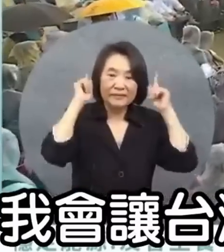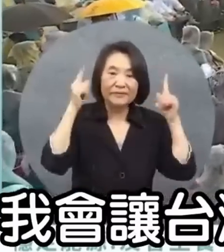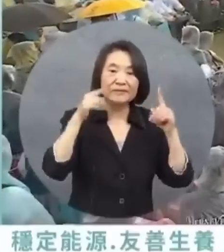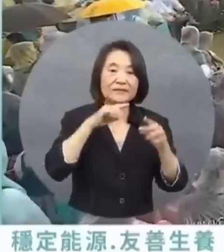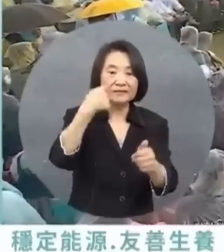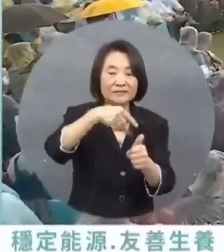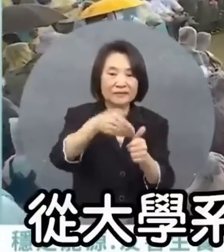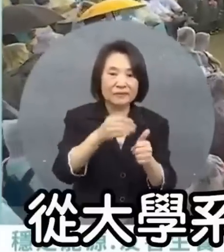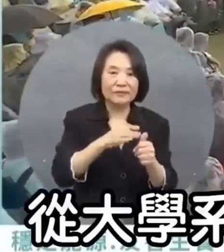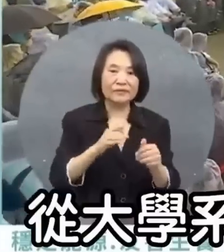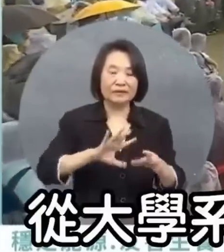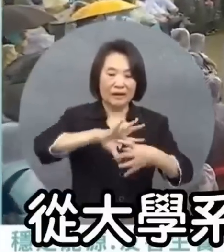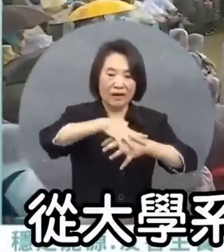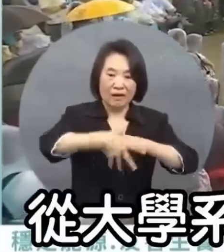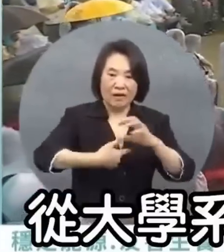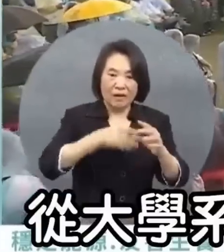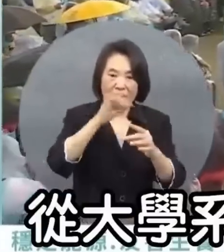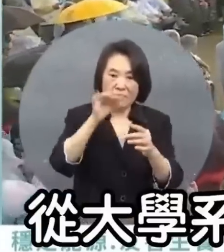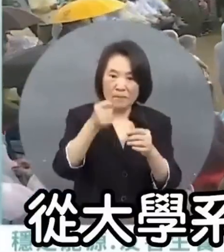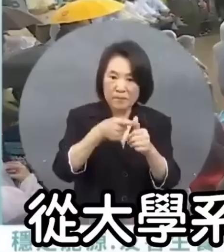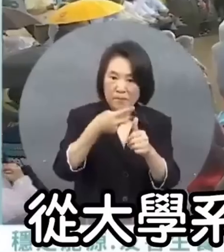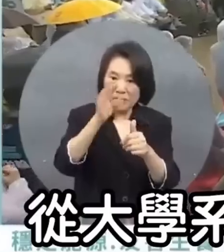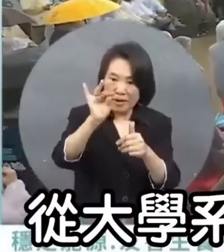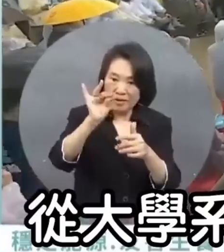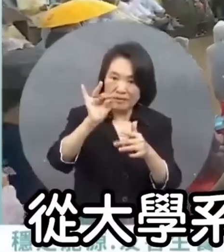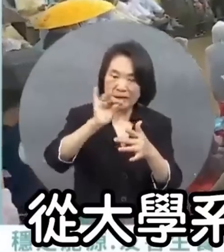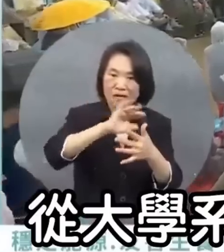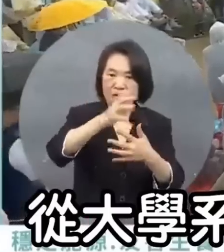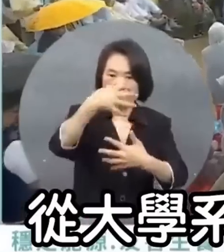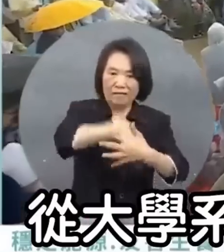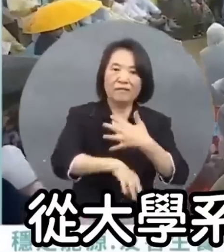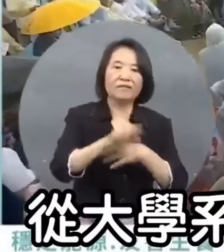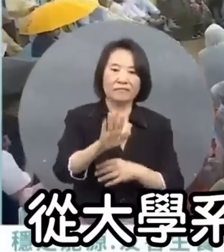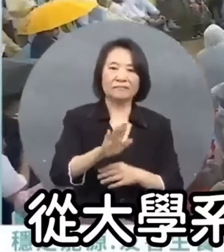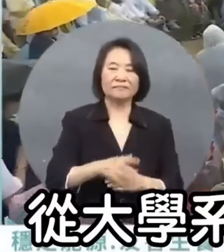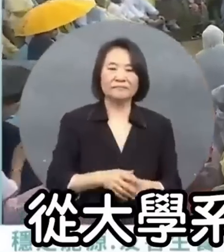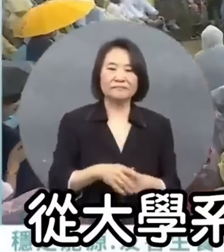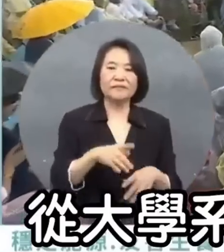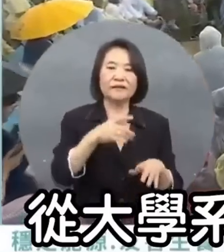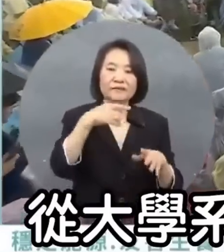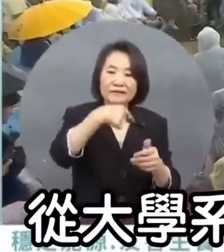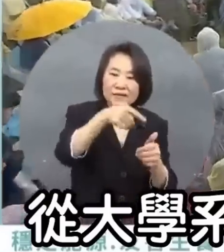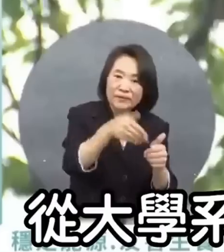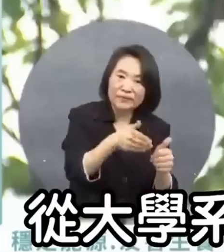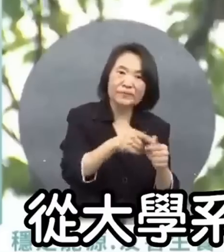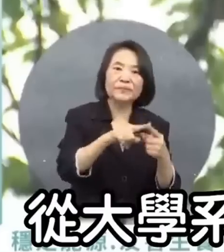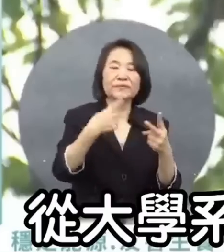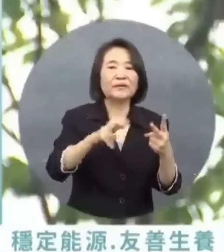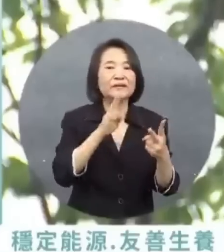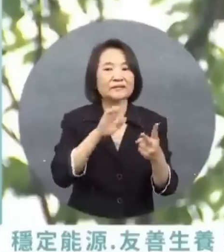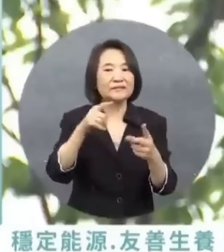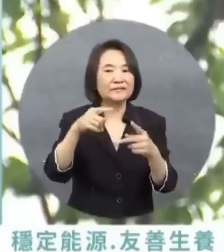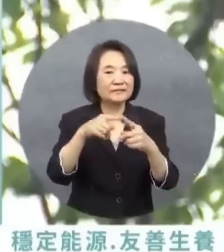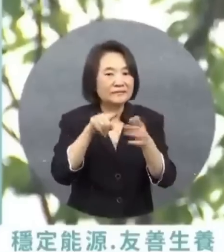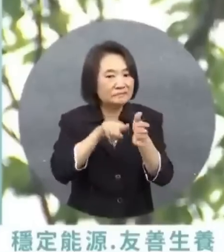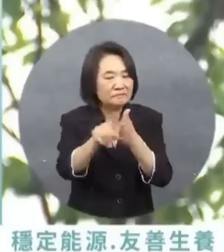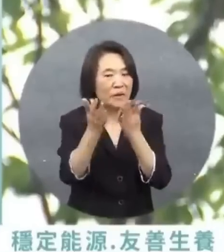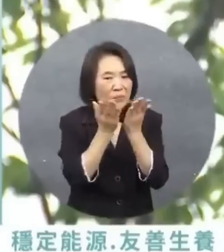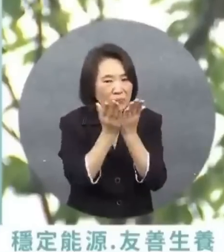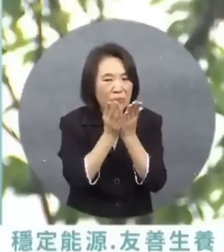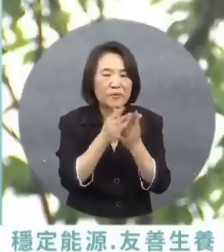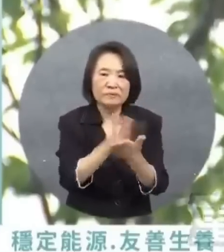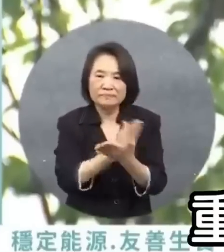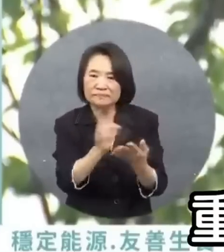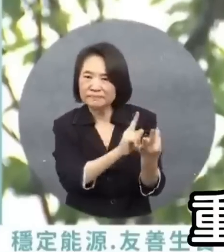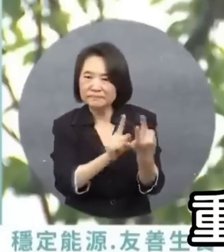大，从大学的系所结构、评鉴方式、教育内容做制度性的调